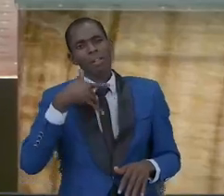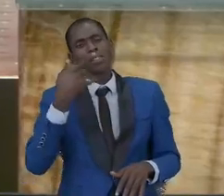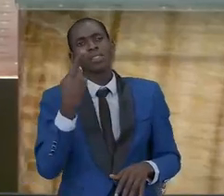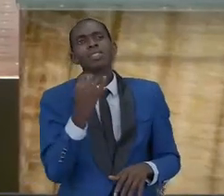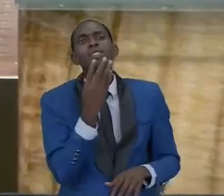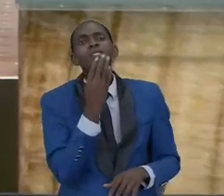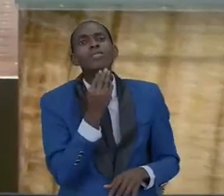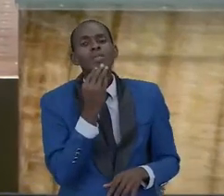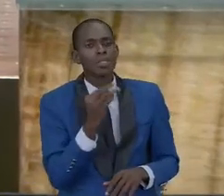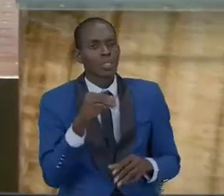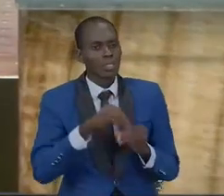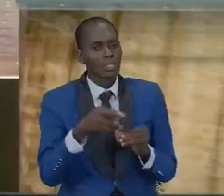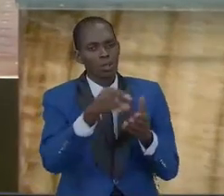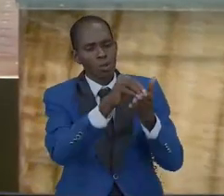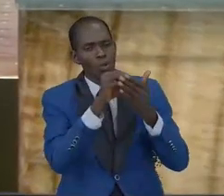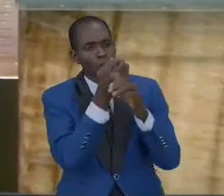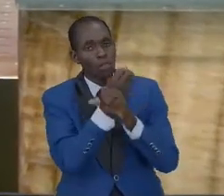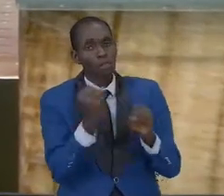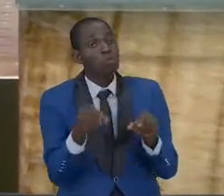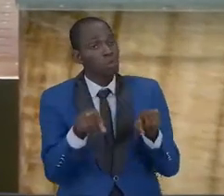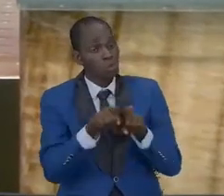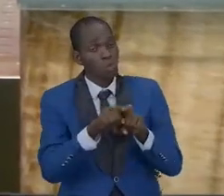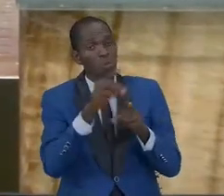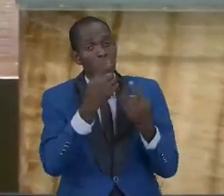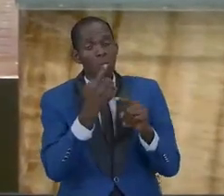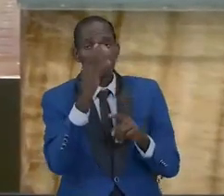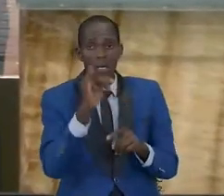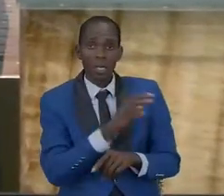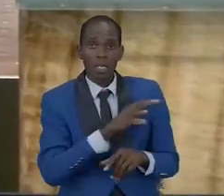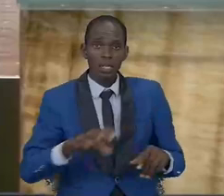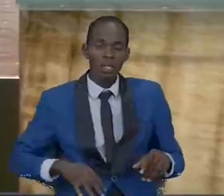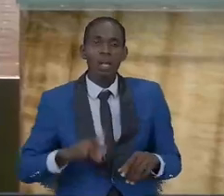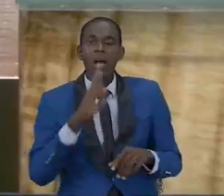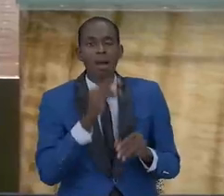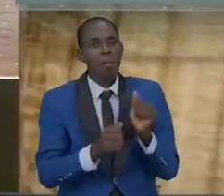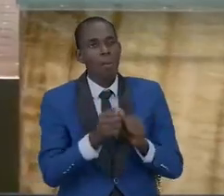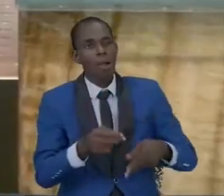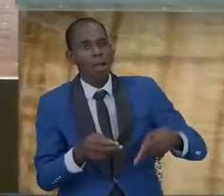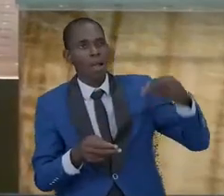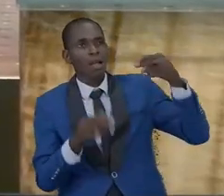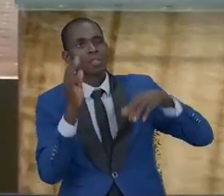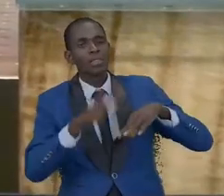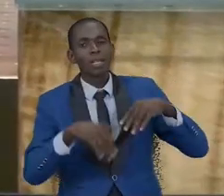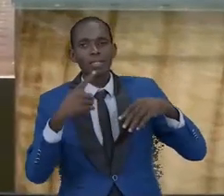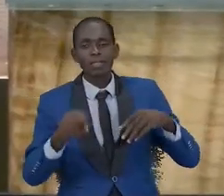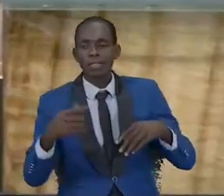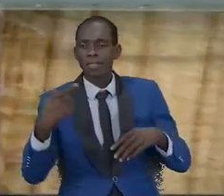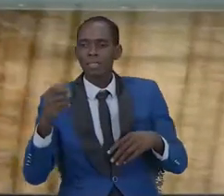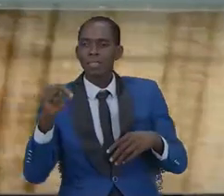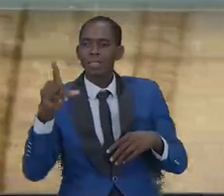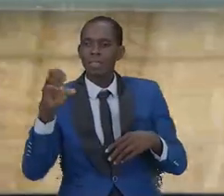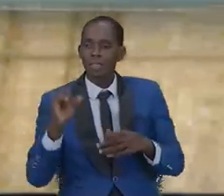dans leur salut même si c'est pas Christian que les Juifs étaient plus élevé que les païens qui sont nés de nouveau